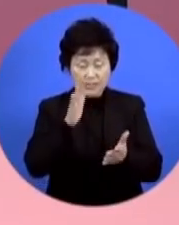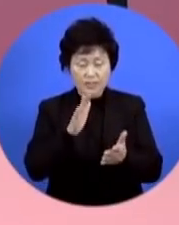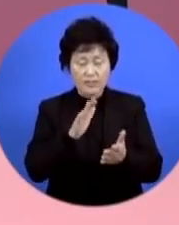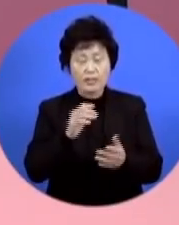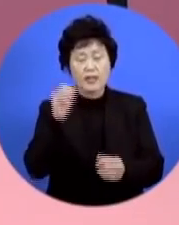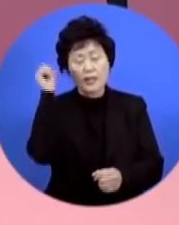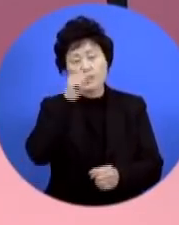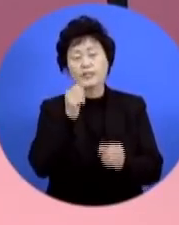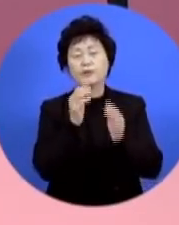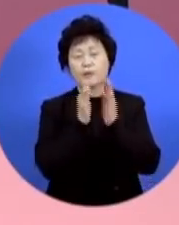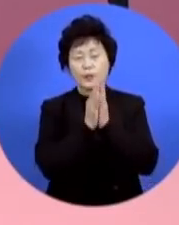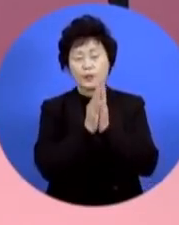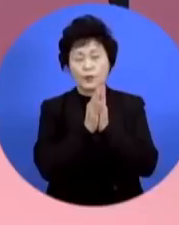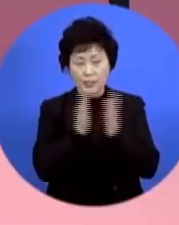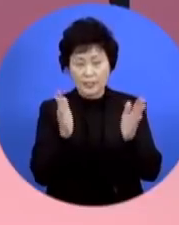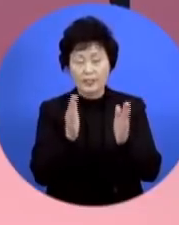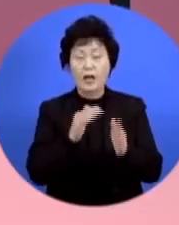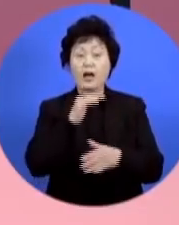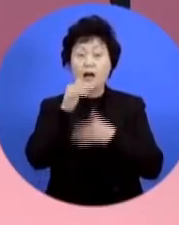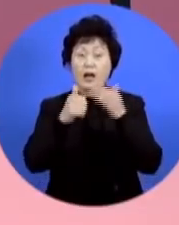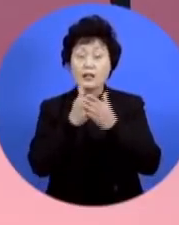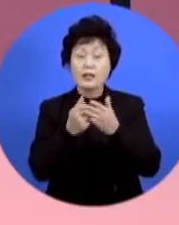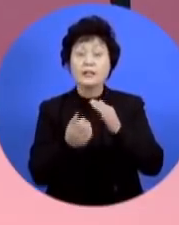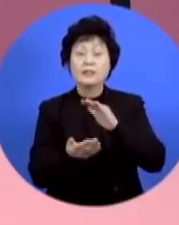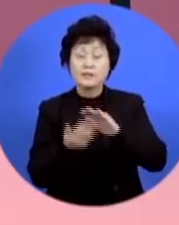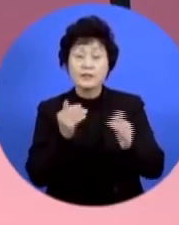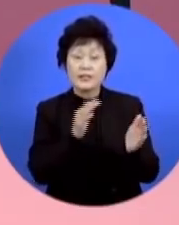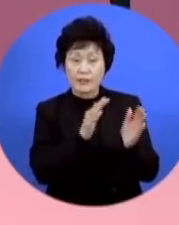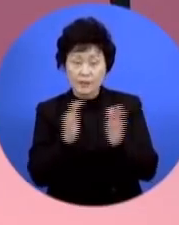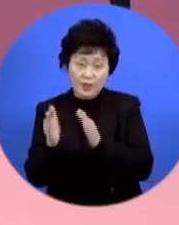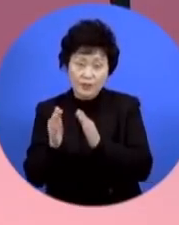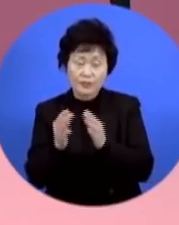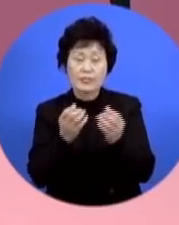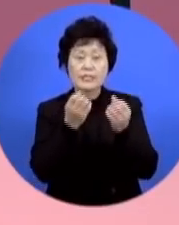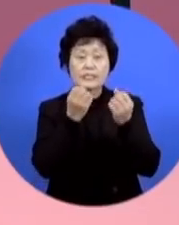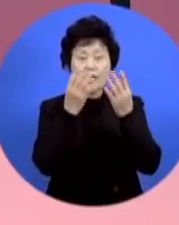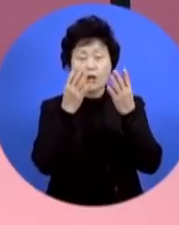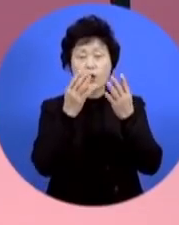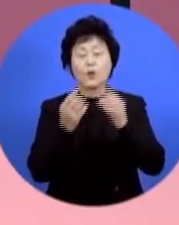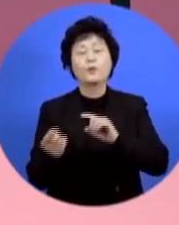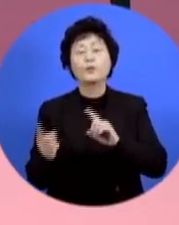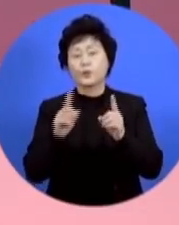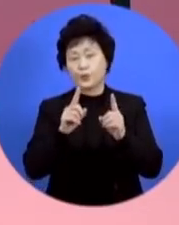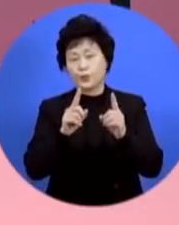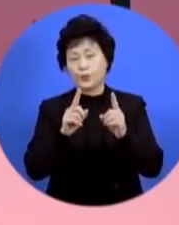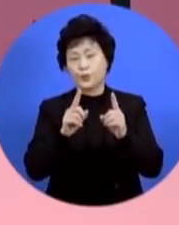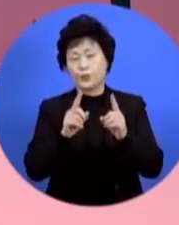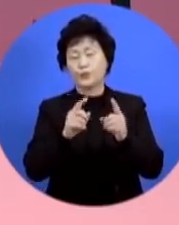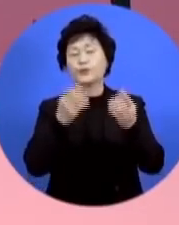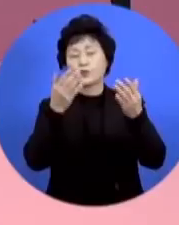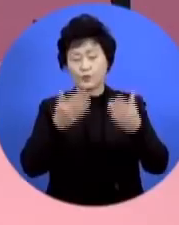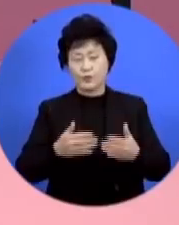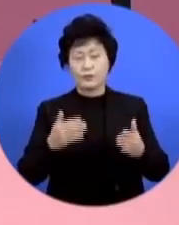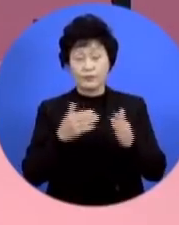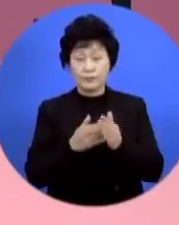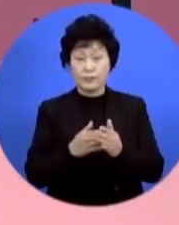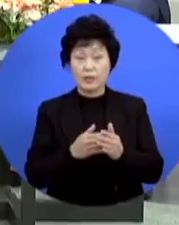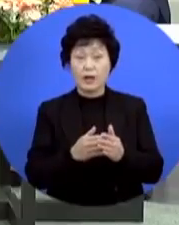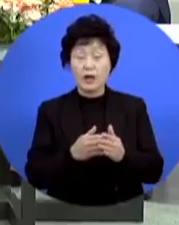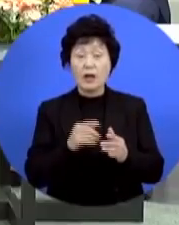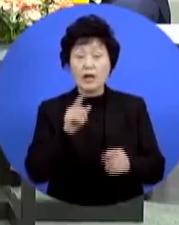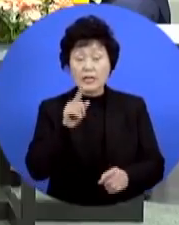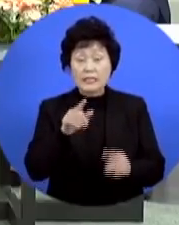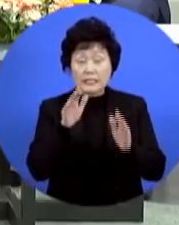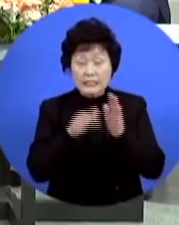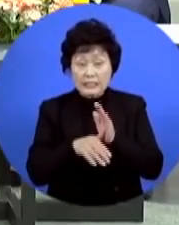끝날 때쯤에 하나님이 예비하신 새로운 부흥이 오겠다. 예. 그래서 그때 나가신